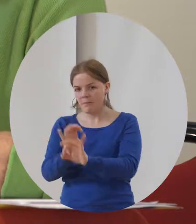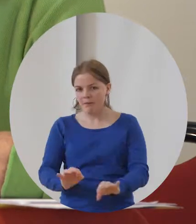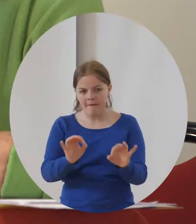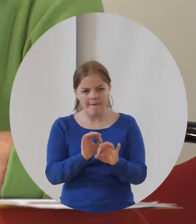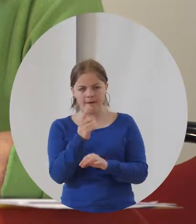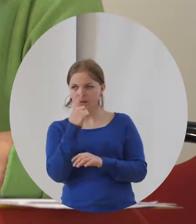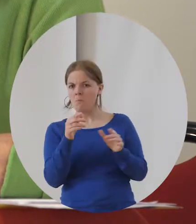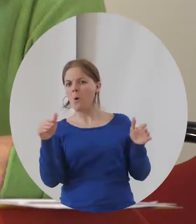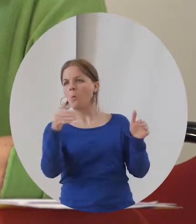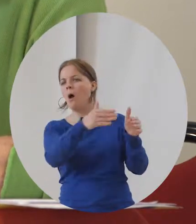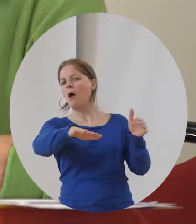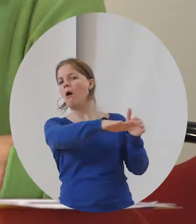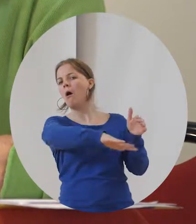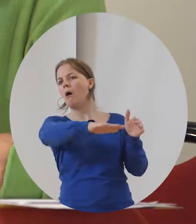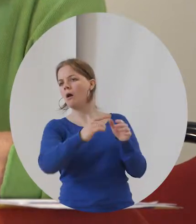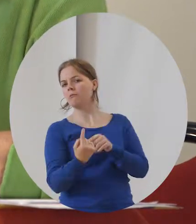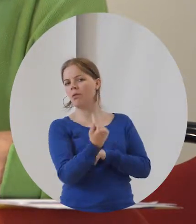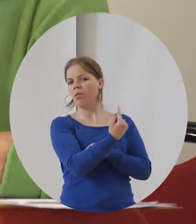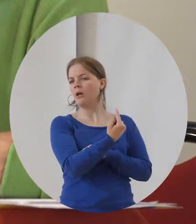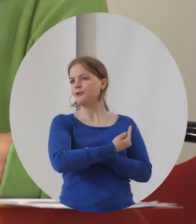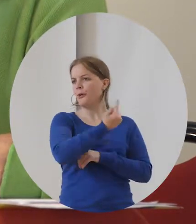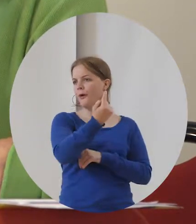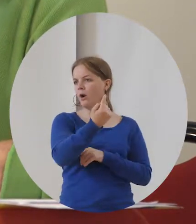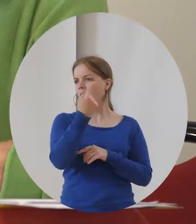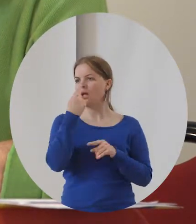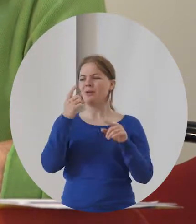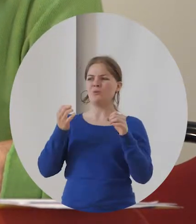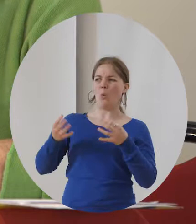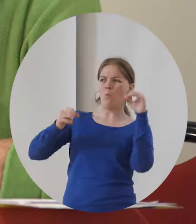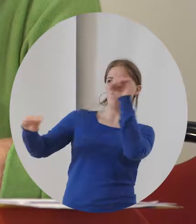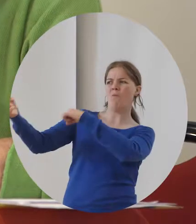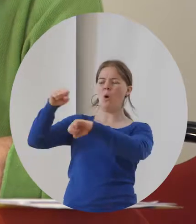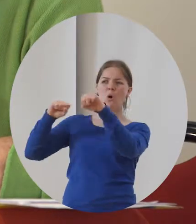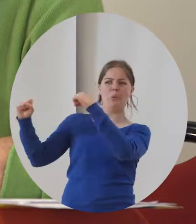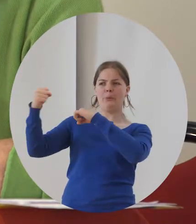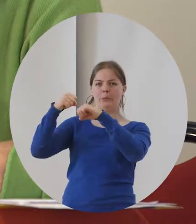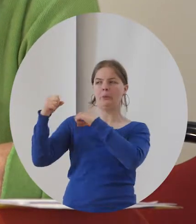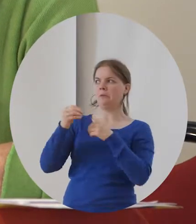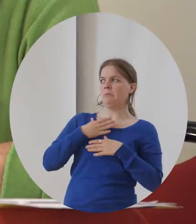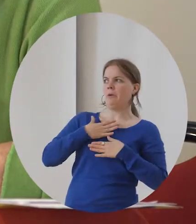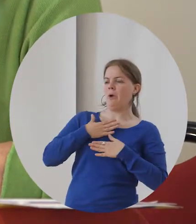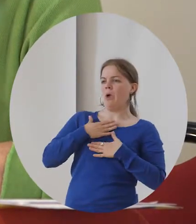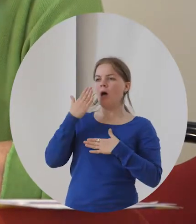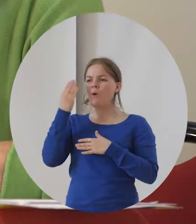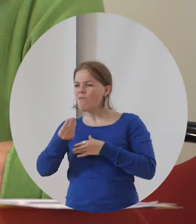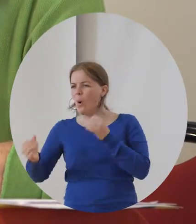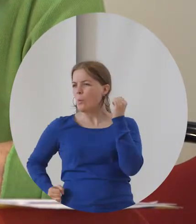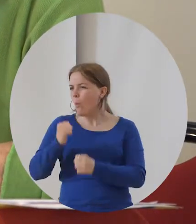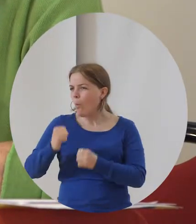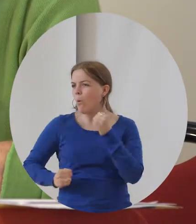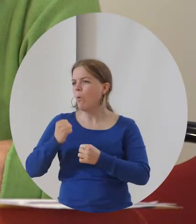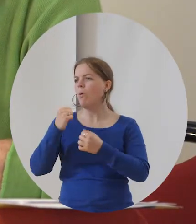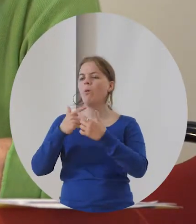dans un coin de la cour et qui vont avoir peur du mouvement qui les entoure, de ceux qui courent, de ceux